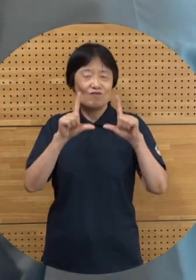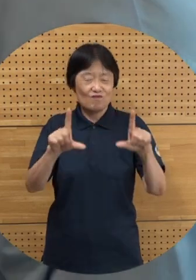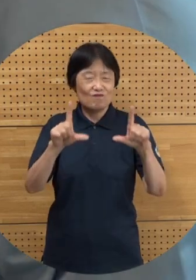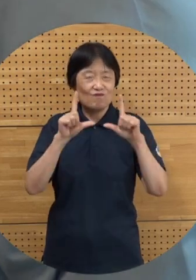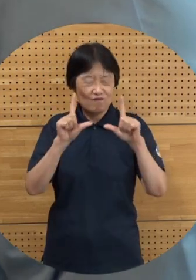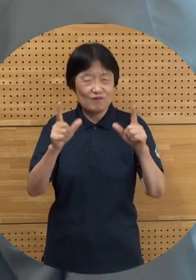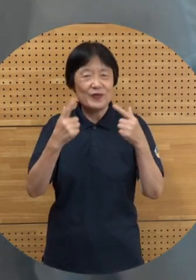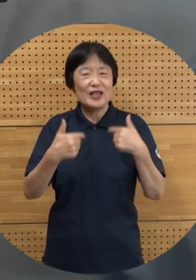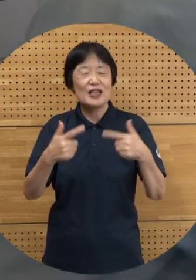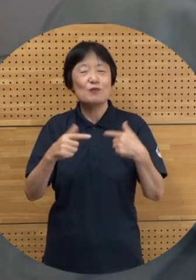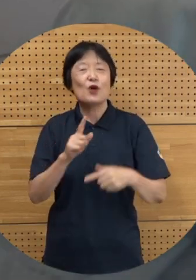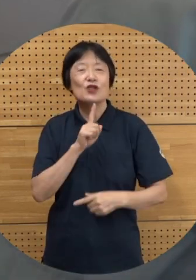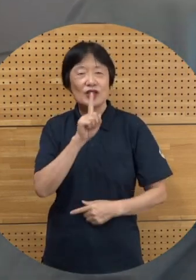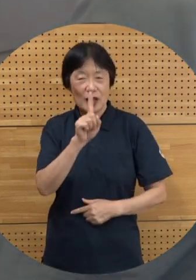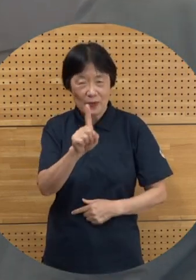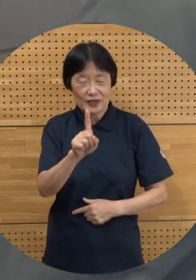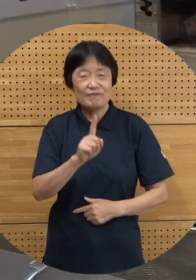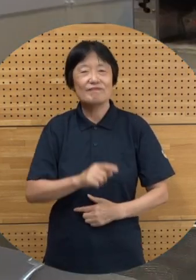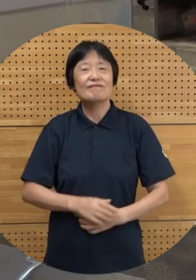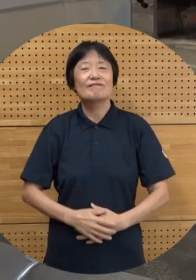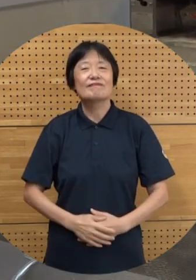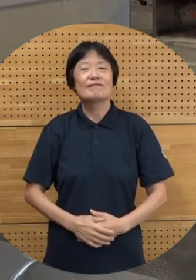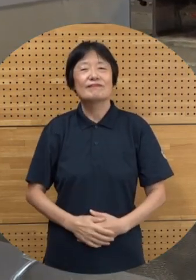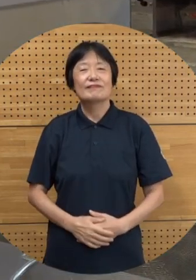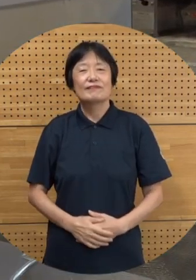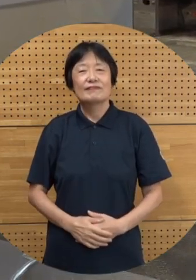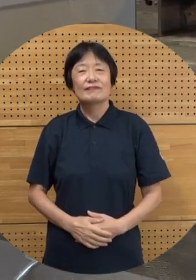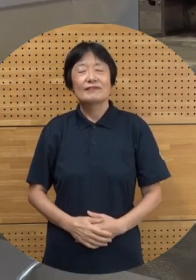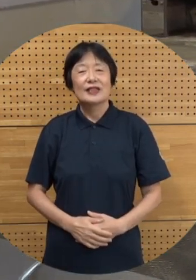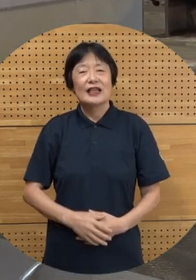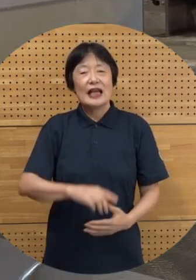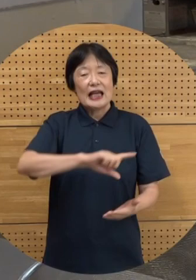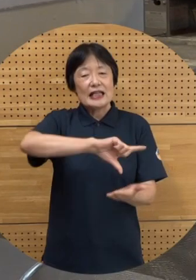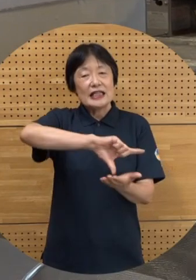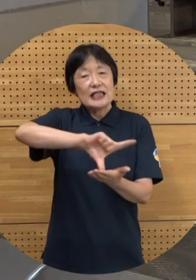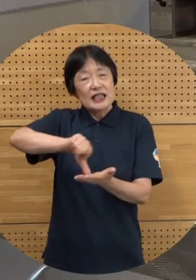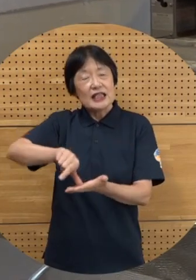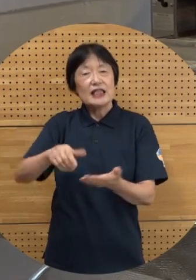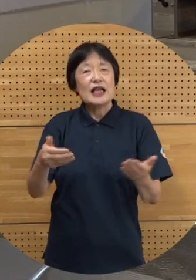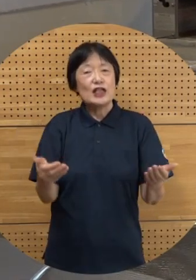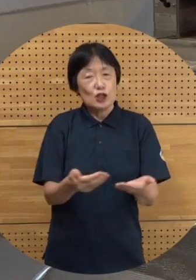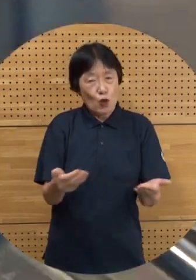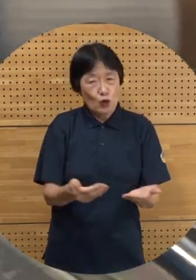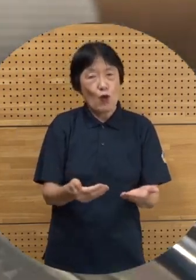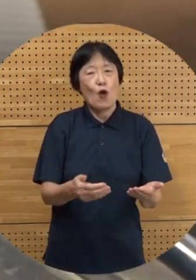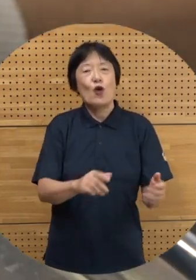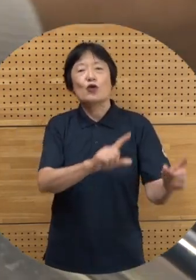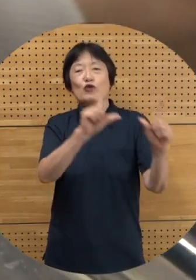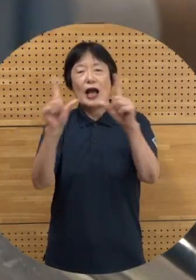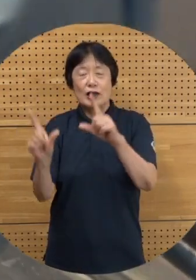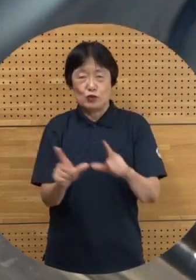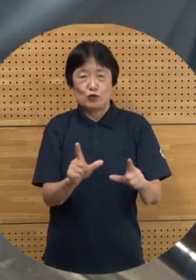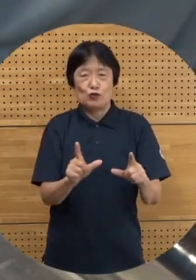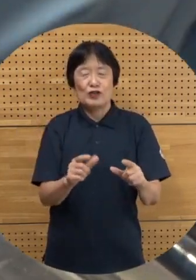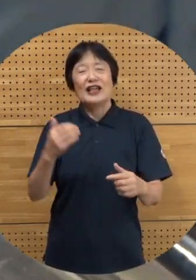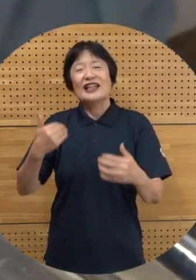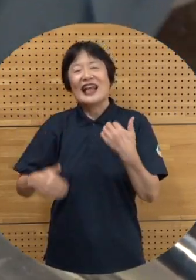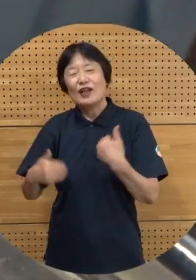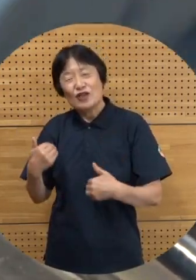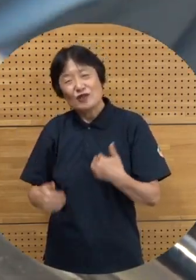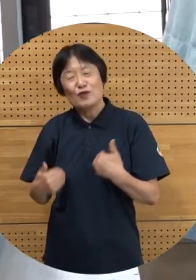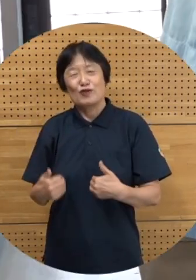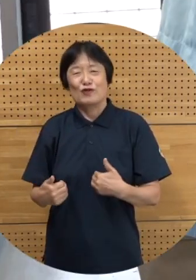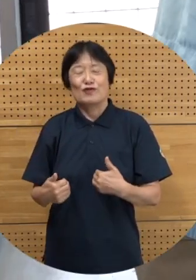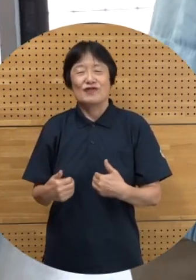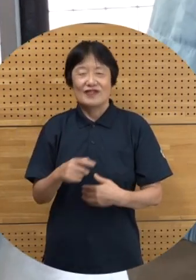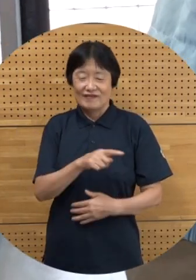から、言っている次第でございます。地域で働く、地域で暮らす、地域を楽しむというふう